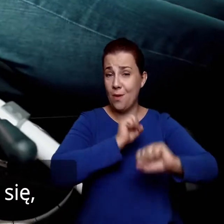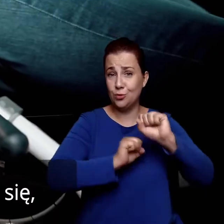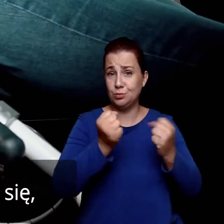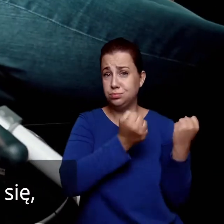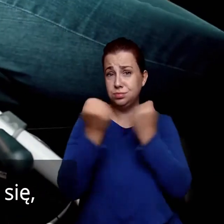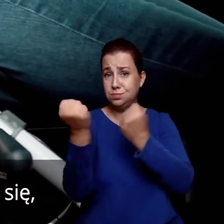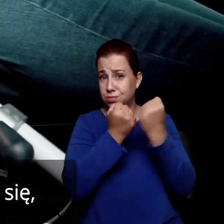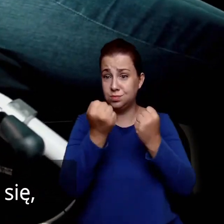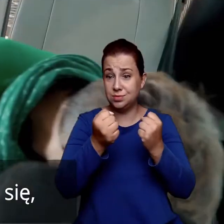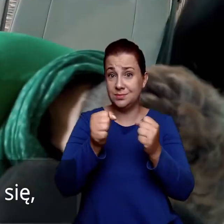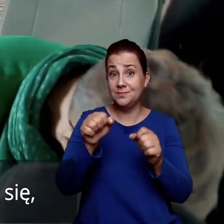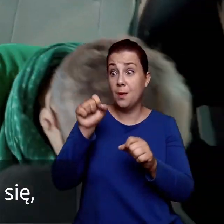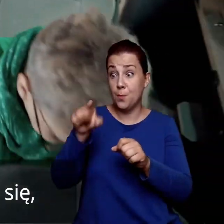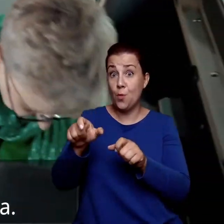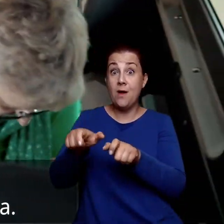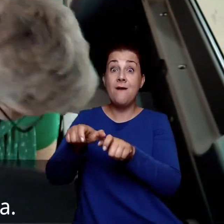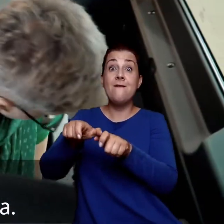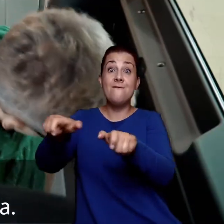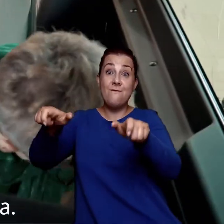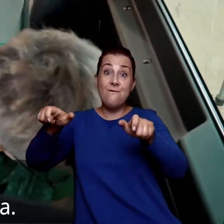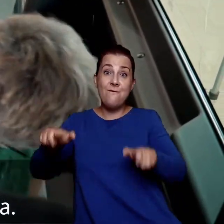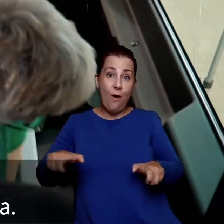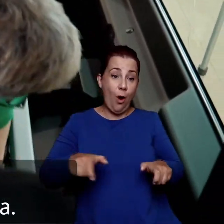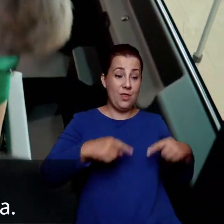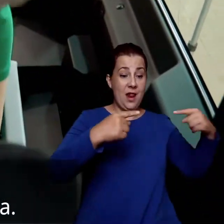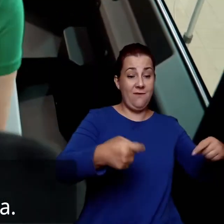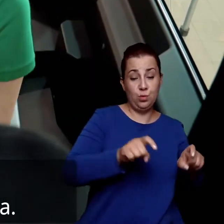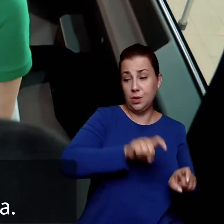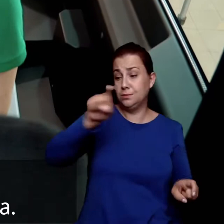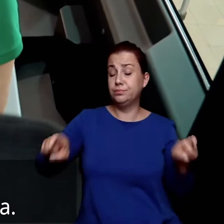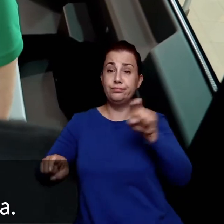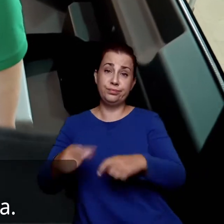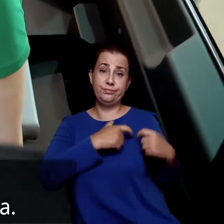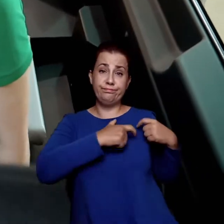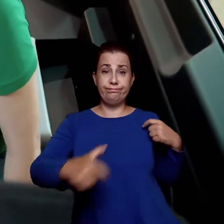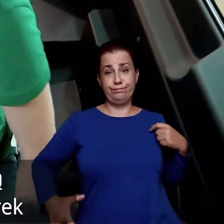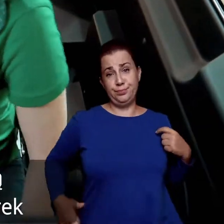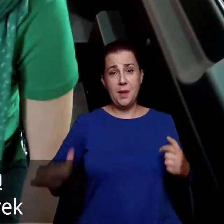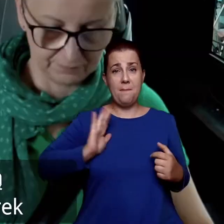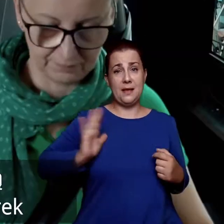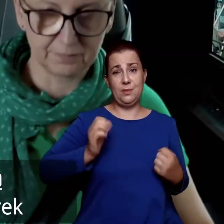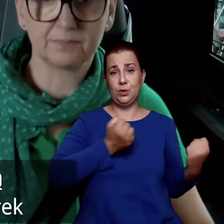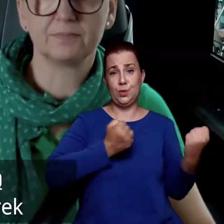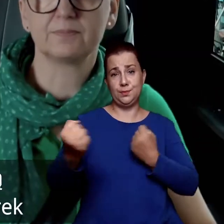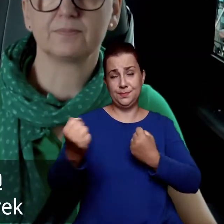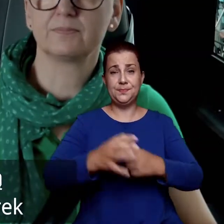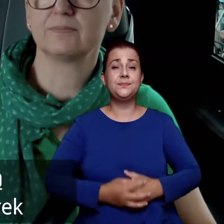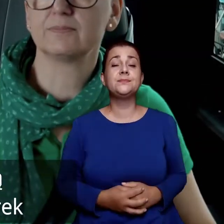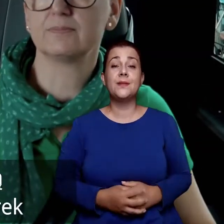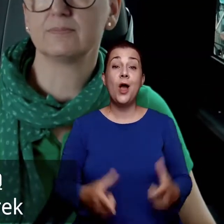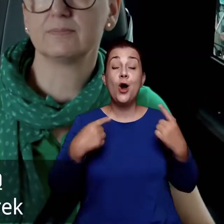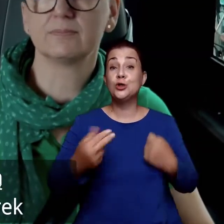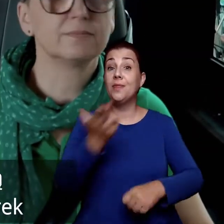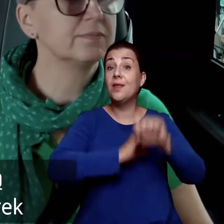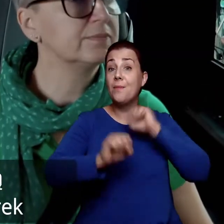zainstalowany jest fotel, na który osoba z wózka przesiada się, żeby bezpiecznie zostać przetransportowana. Osoby niepełnosprawne mogą